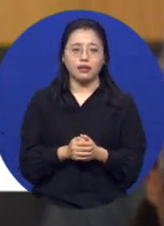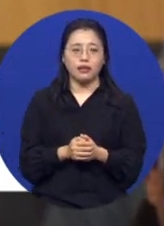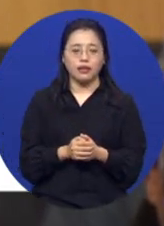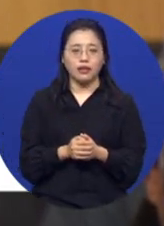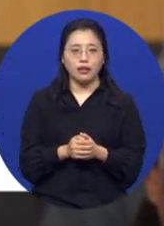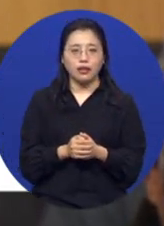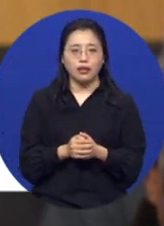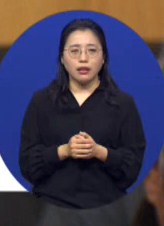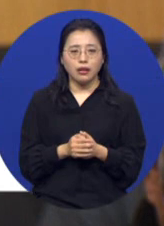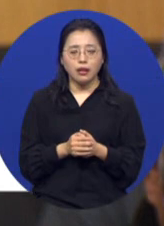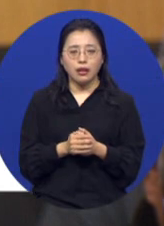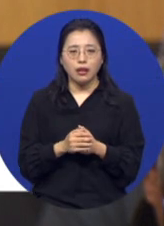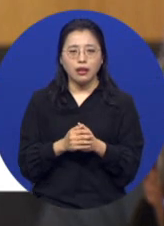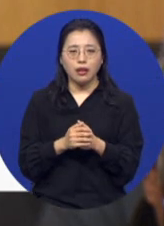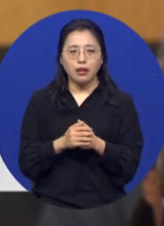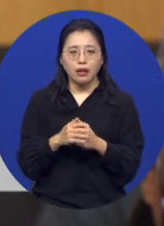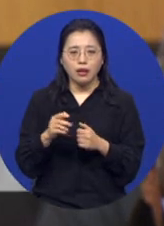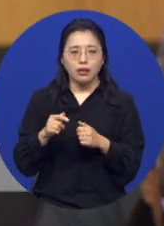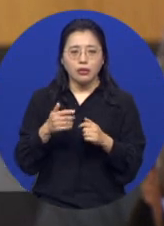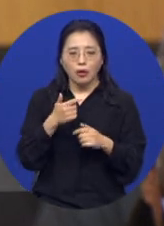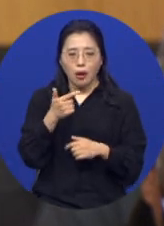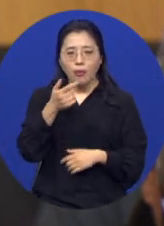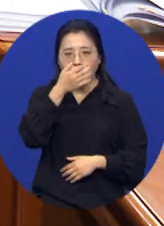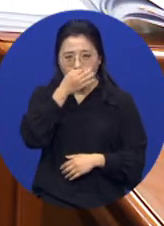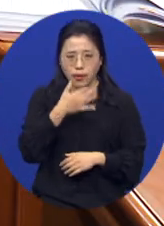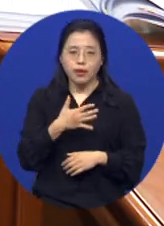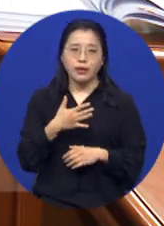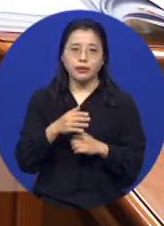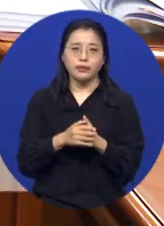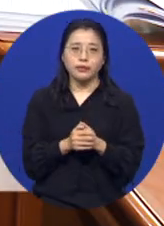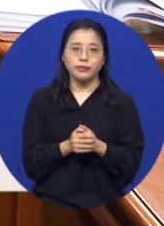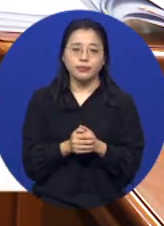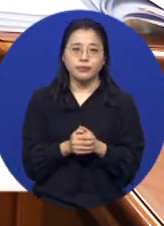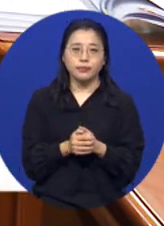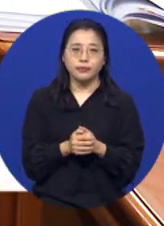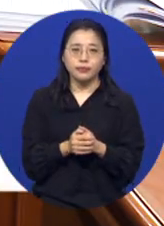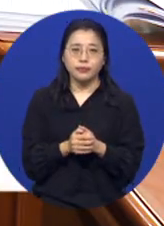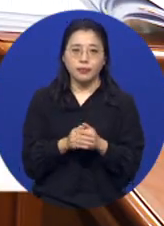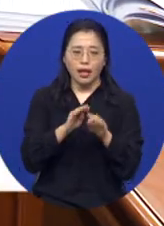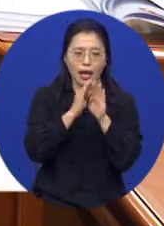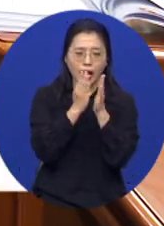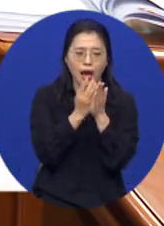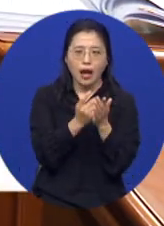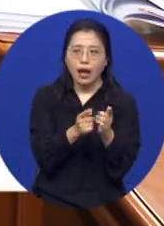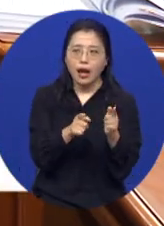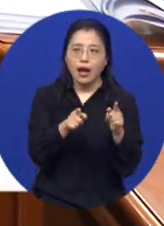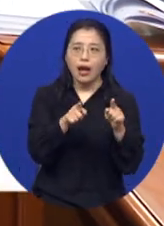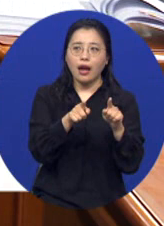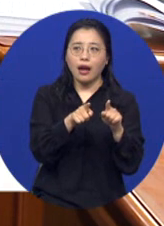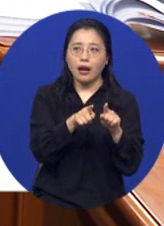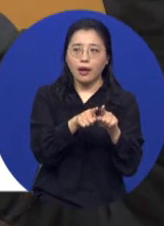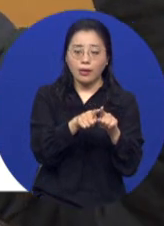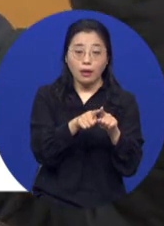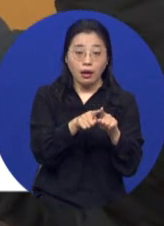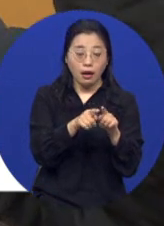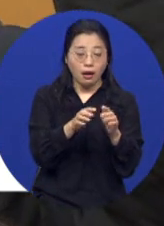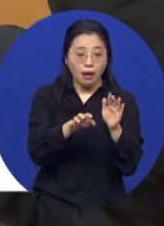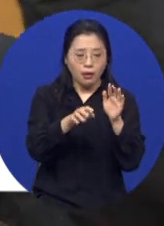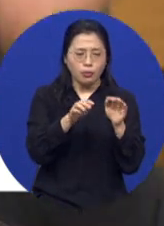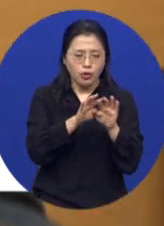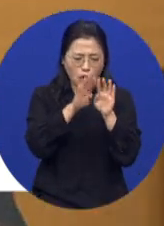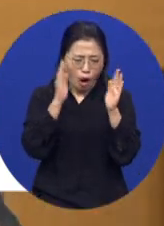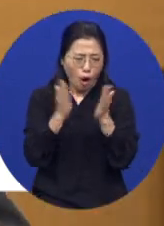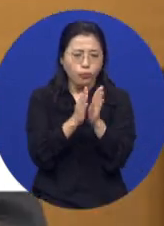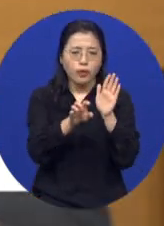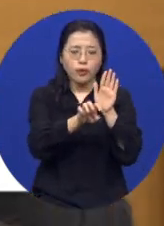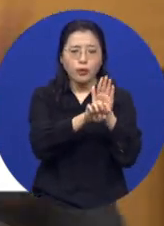아파하고 난 그냥 아무것도 몰란 세상을 사람 수다게. 다 같이 벼선백서장으로